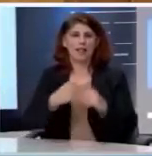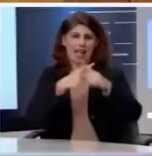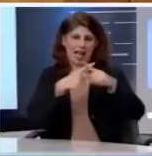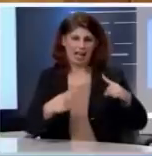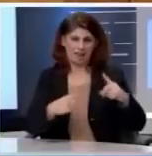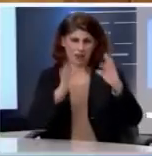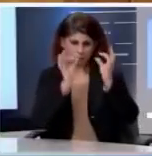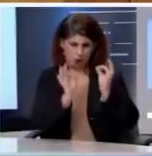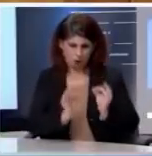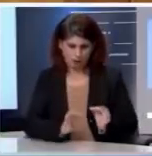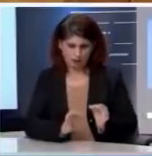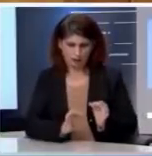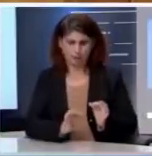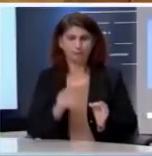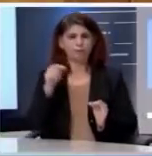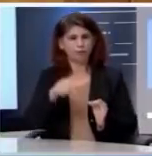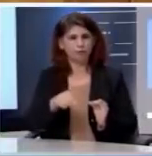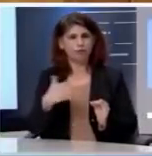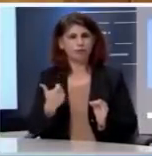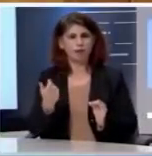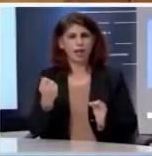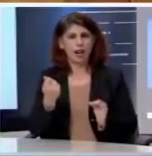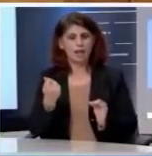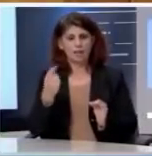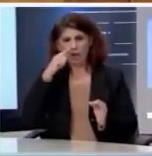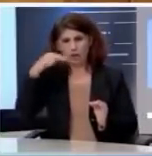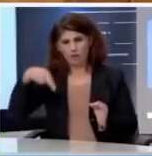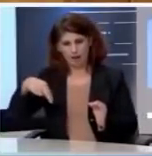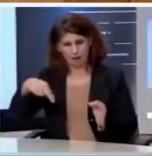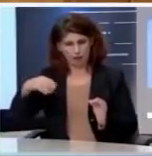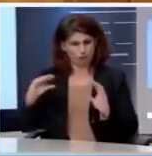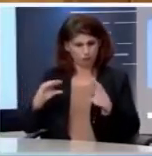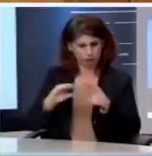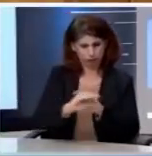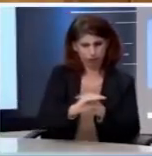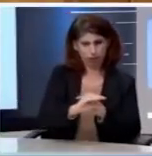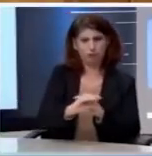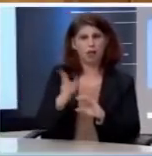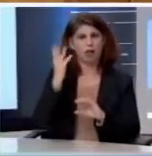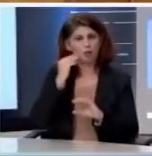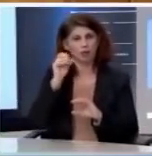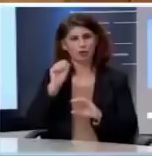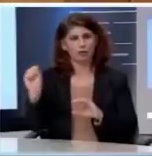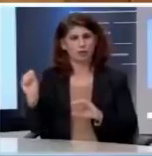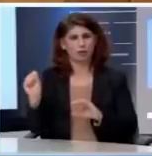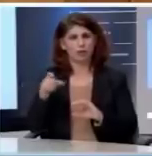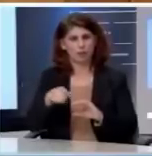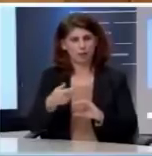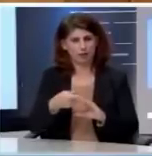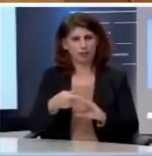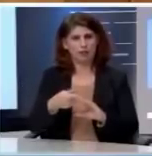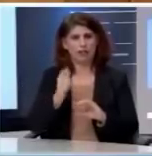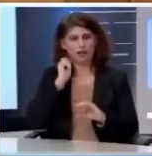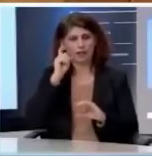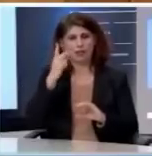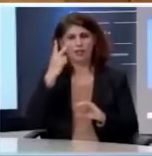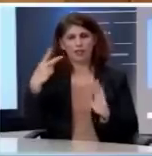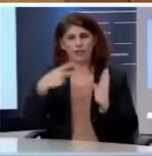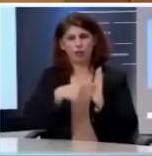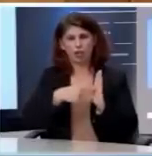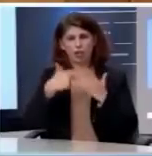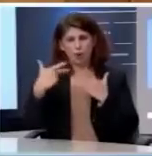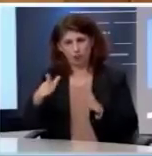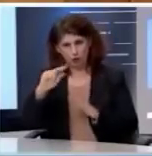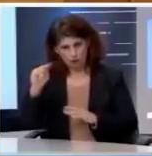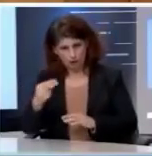Project, όπου μέσα εκεί έστελνε λεφτά η Νοβάρτης. Ακούσατε προηγουμένως τον κύριο Στουρνάρα πόσα λεφτά βγήκαν από, αυτό, από αυτήν την εκδήλωση,